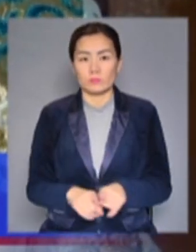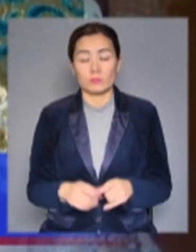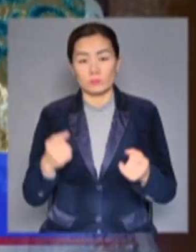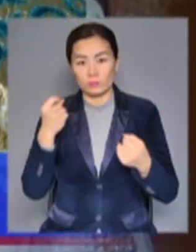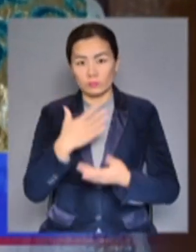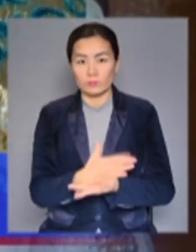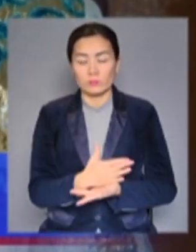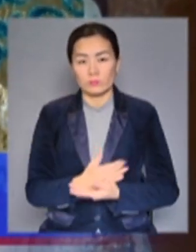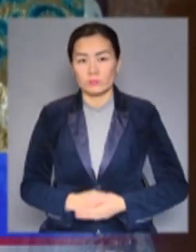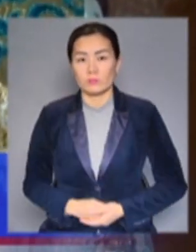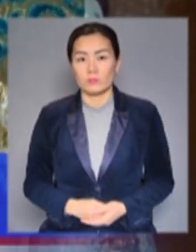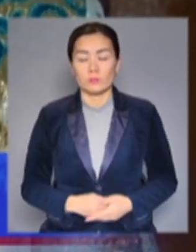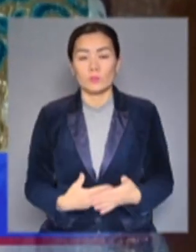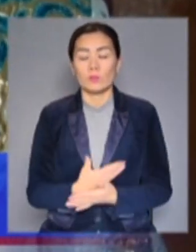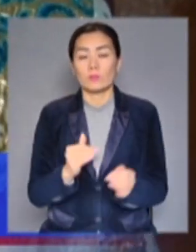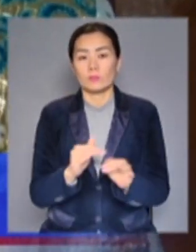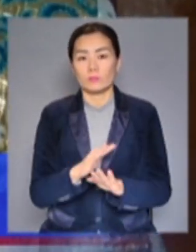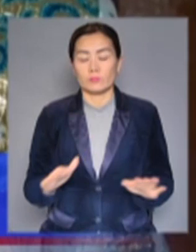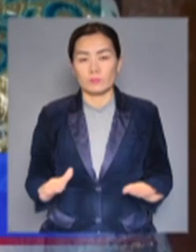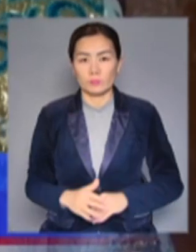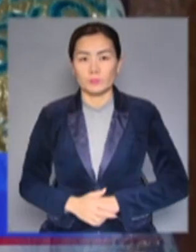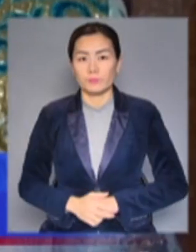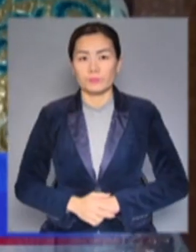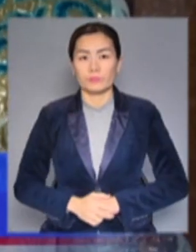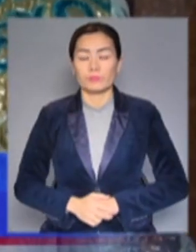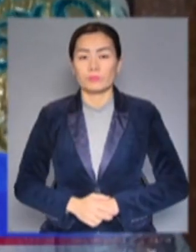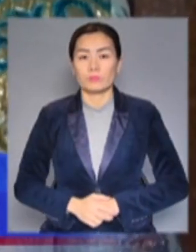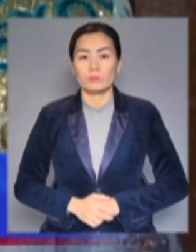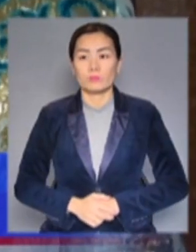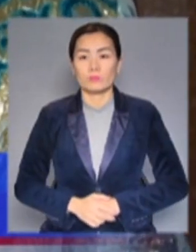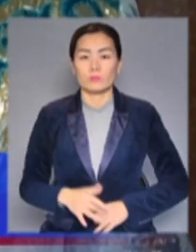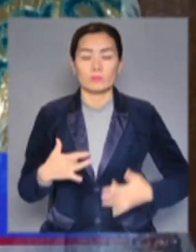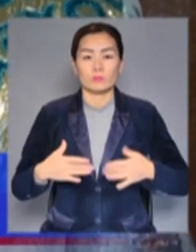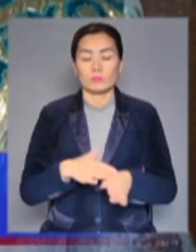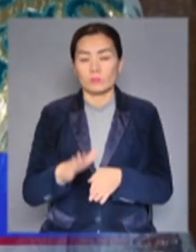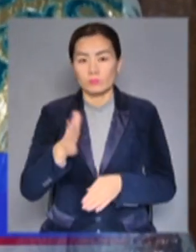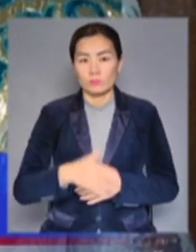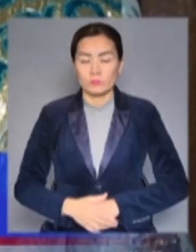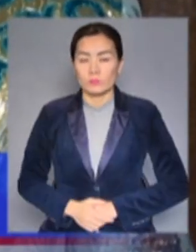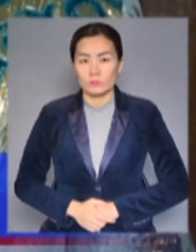анықталып, оны жаңа күйлері сахнада бүгін орындалып жатыр.